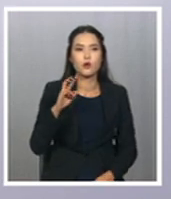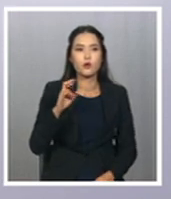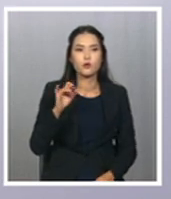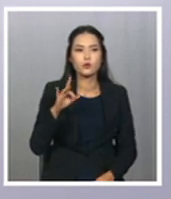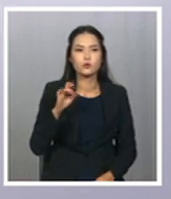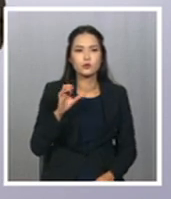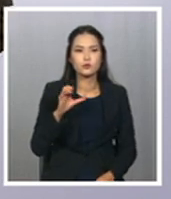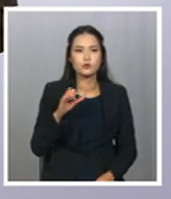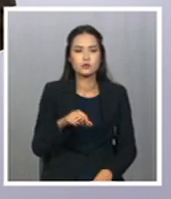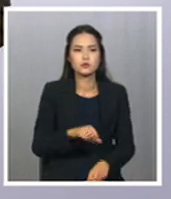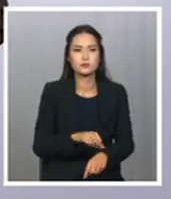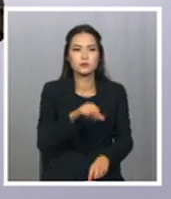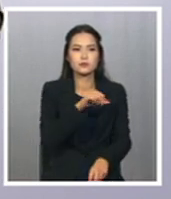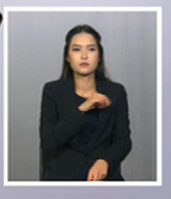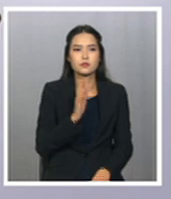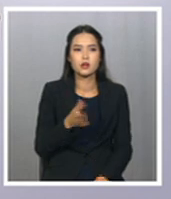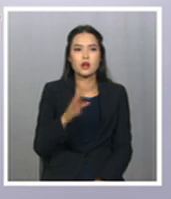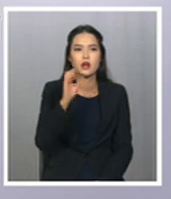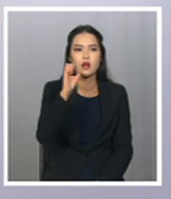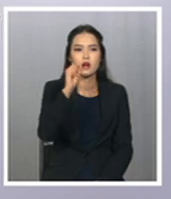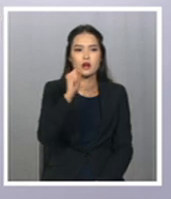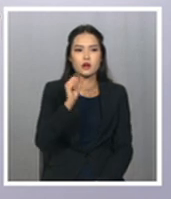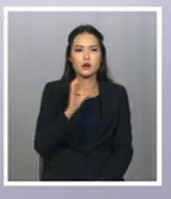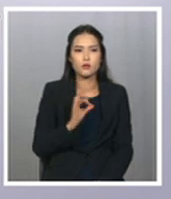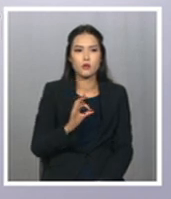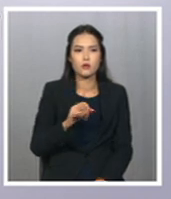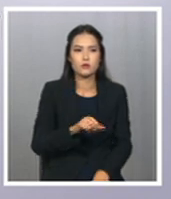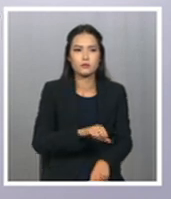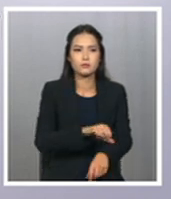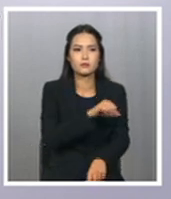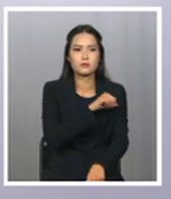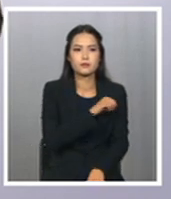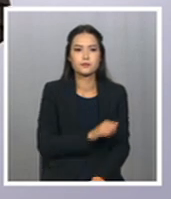болады. Яғни АО конустың биіктігі.